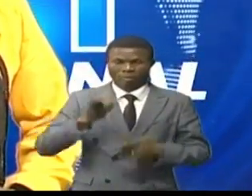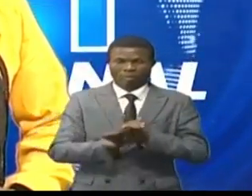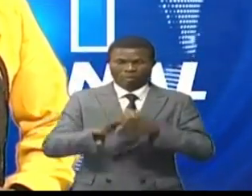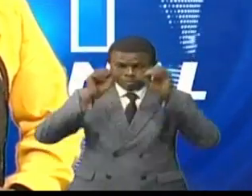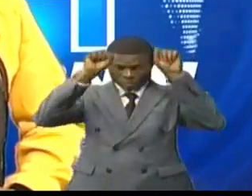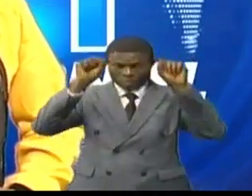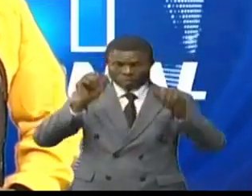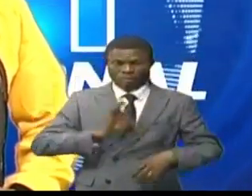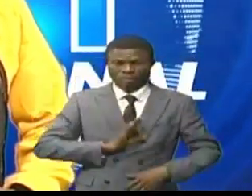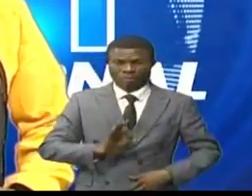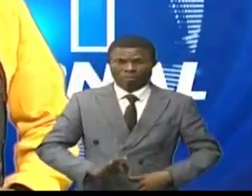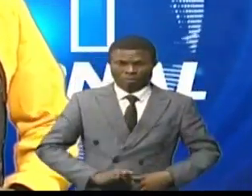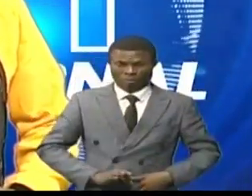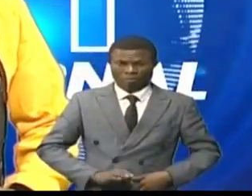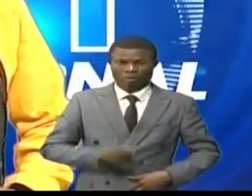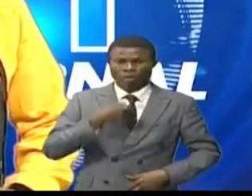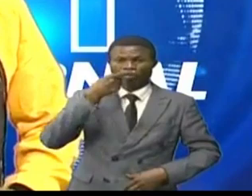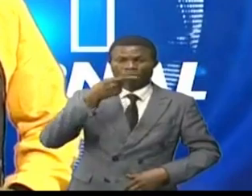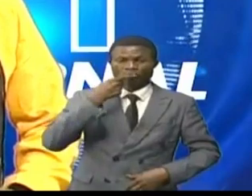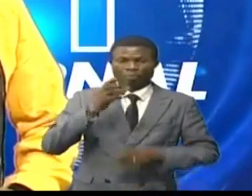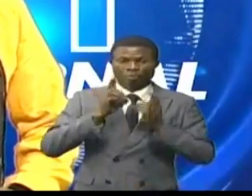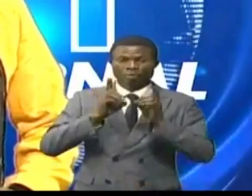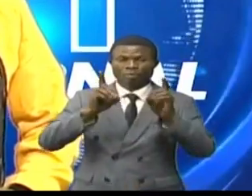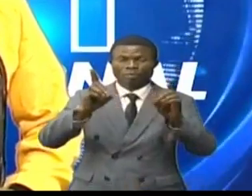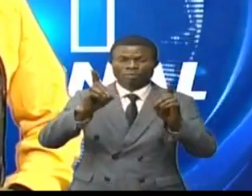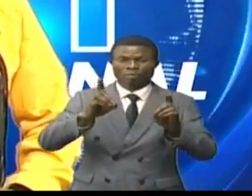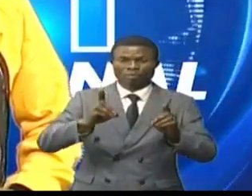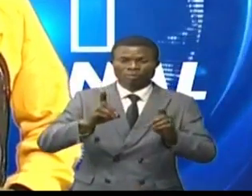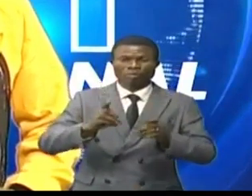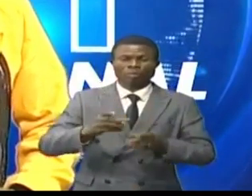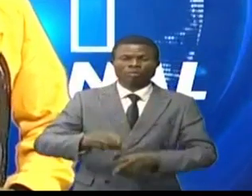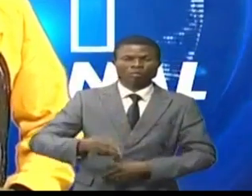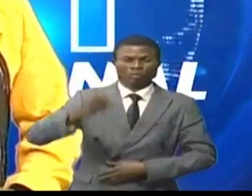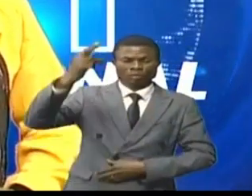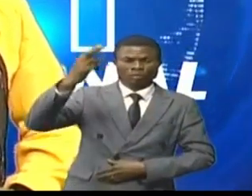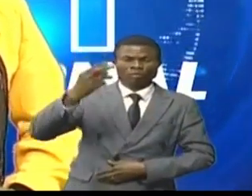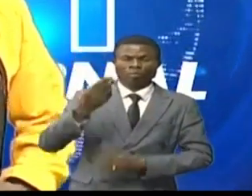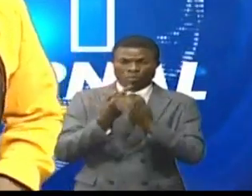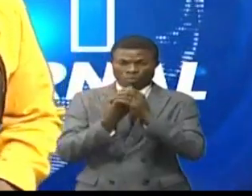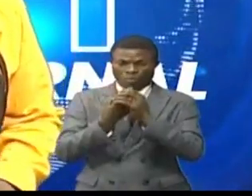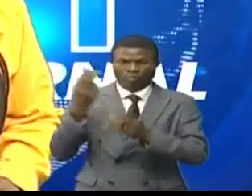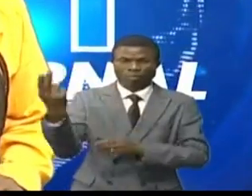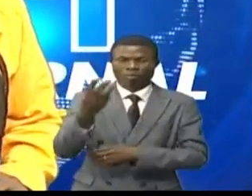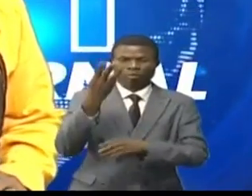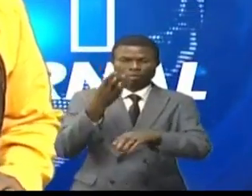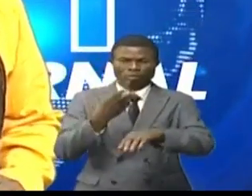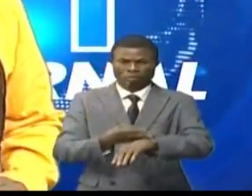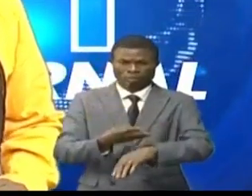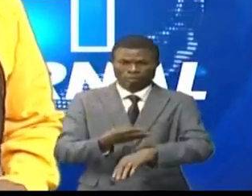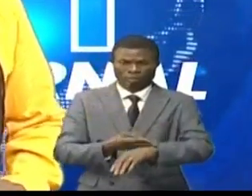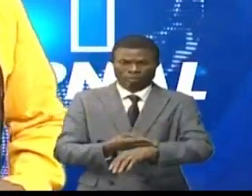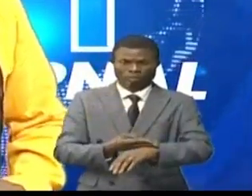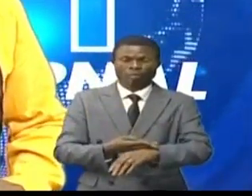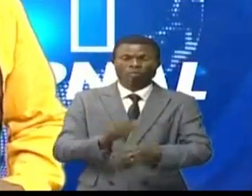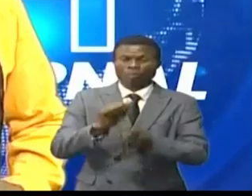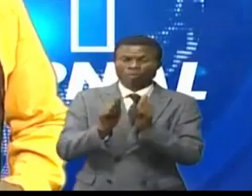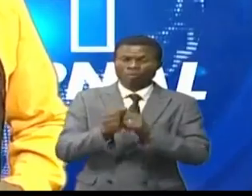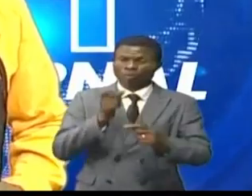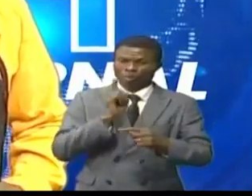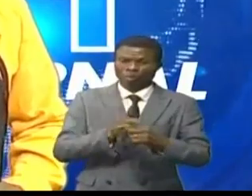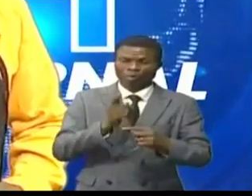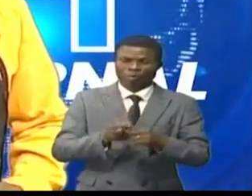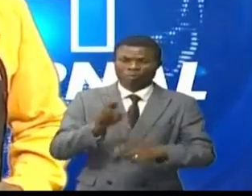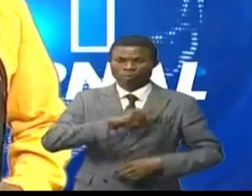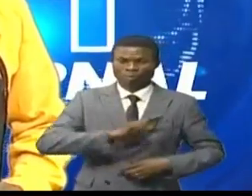de la République va prendre parole du haut de la tribune tout à l'heure à 23h, heure de Kinshasa, dans un contexte difficile où la